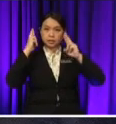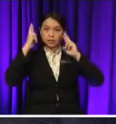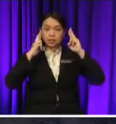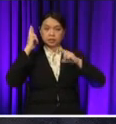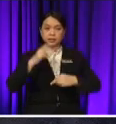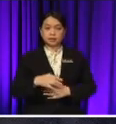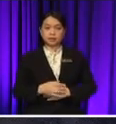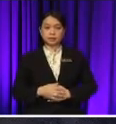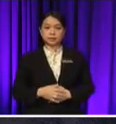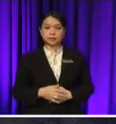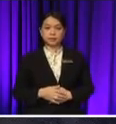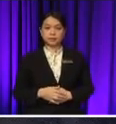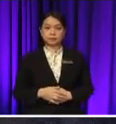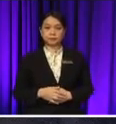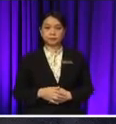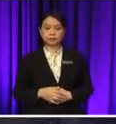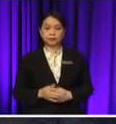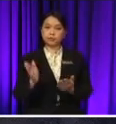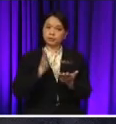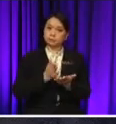suara yang lain